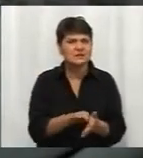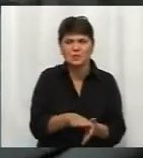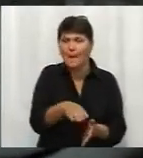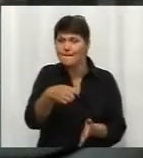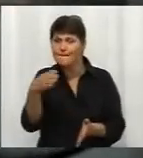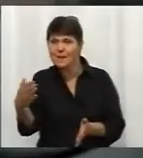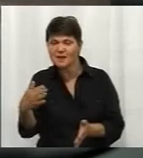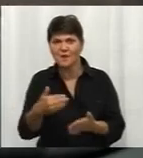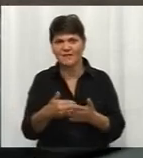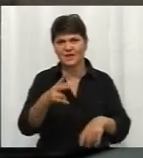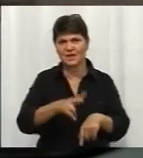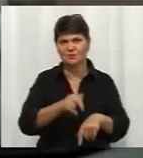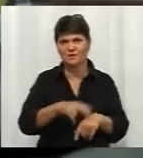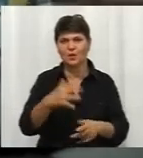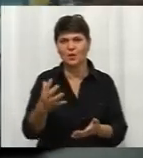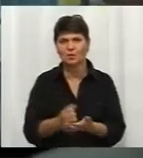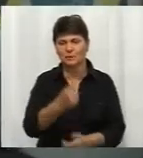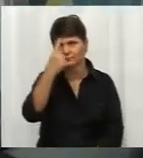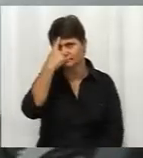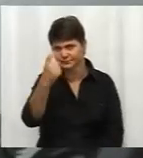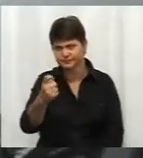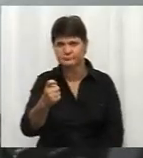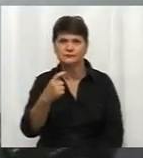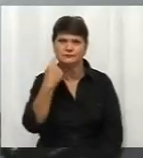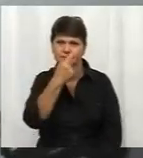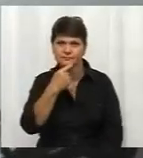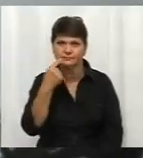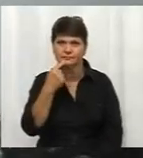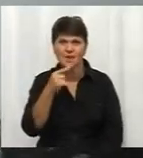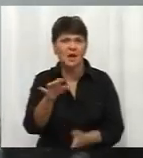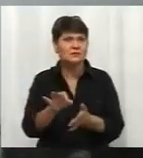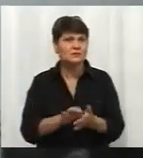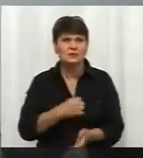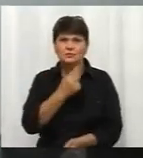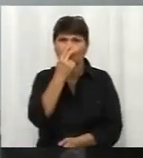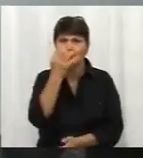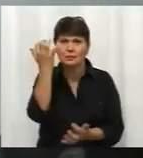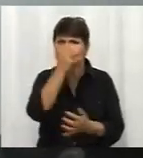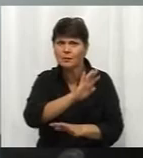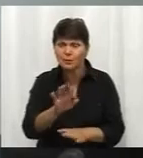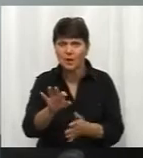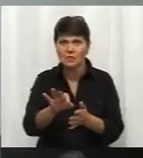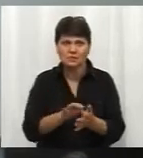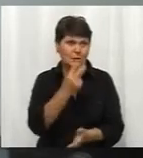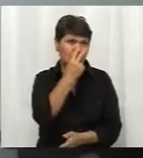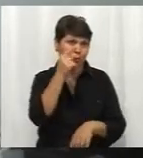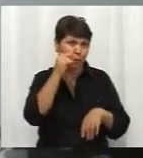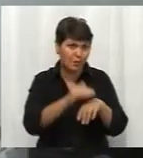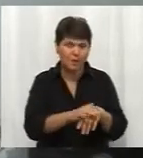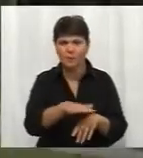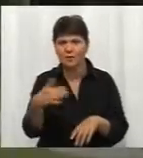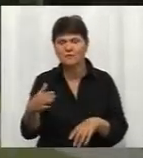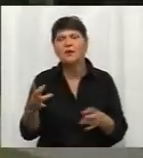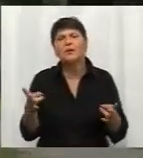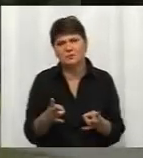ряд, від поліцейських отримав усне попередження. Я одразу не побачив, потім як побачив, я одразу йшов вправо. Потрібно бути